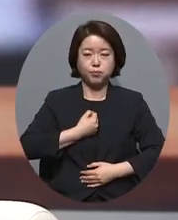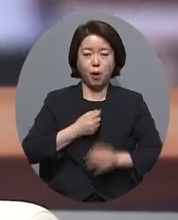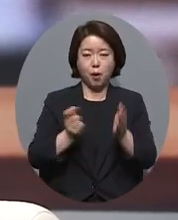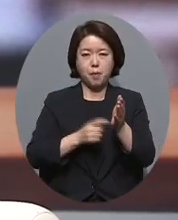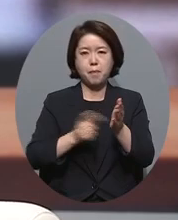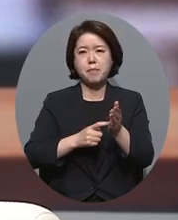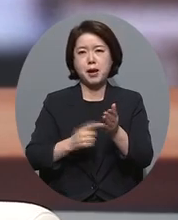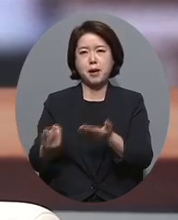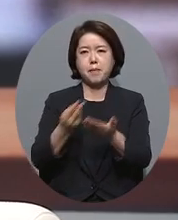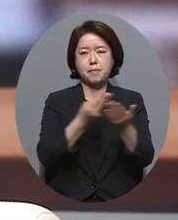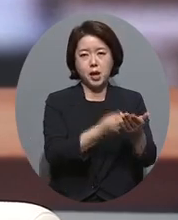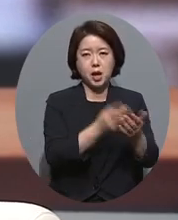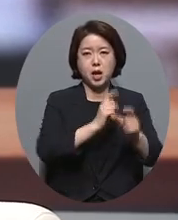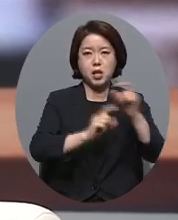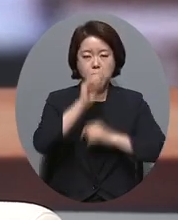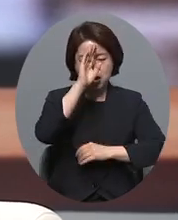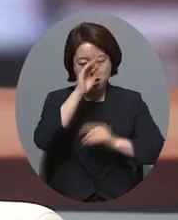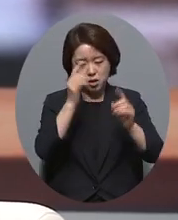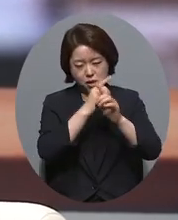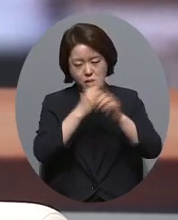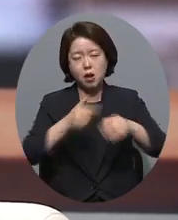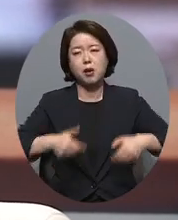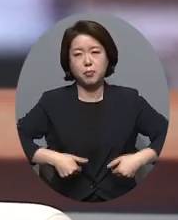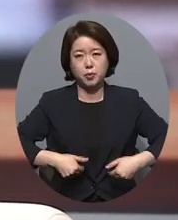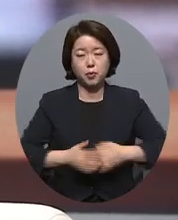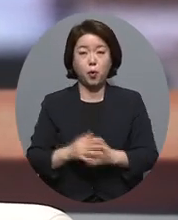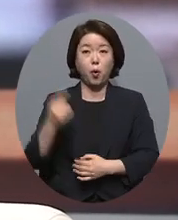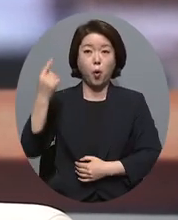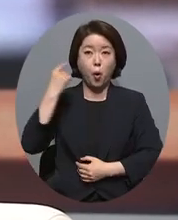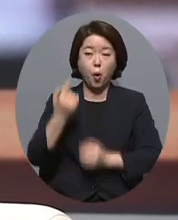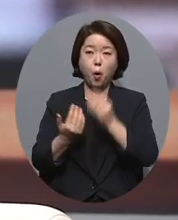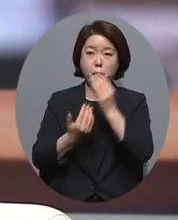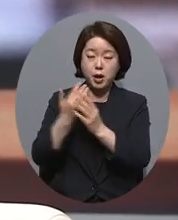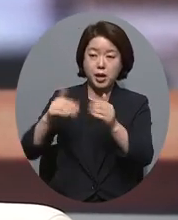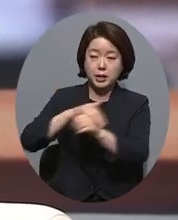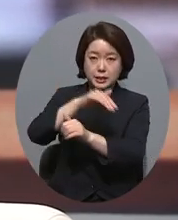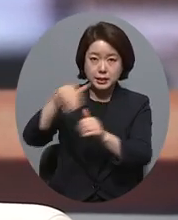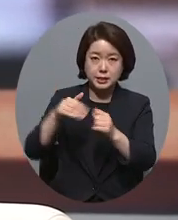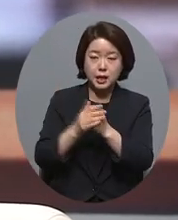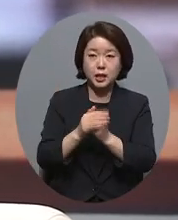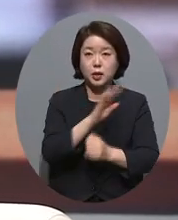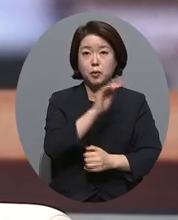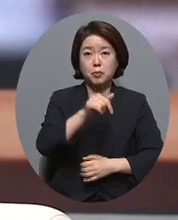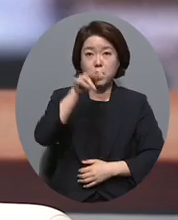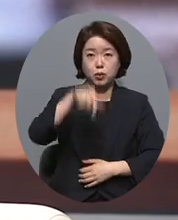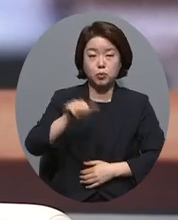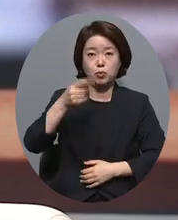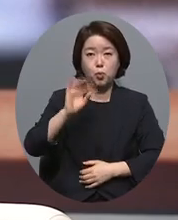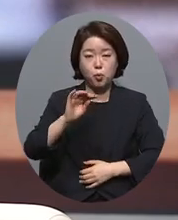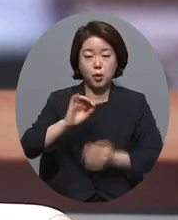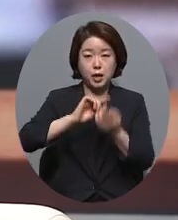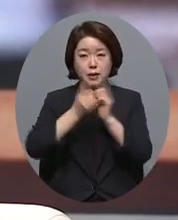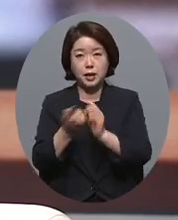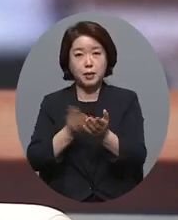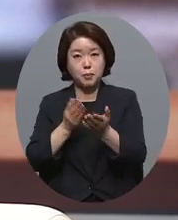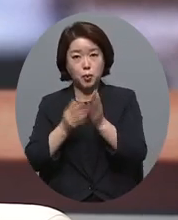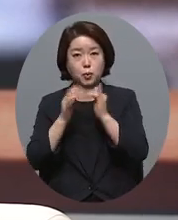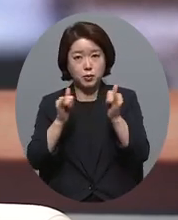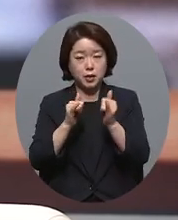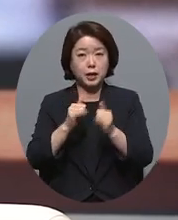앰뷸런스의 들어가고 추가 치료가 좀 필요한 상황이라고 하는데 어제 벌어진 상황을 박수홍 씨의 변호인을 통해서 한번 직접 얘기를